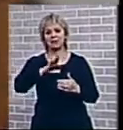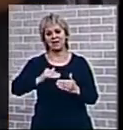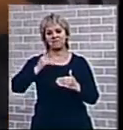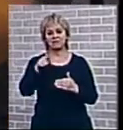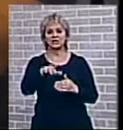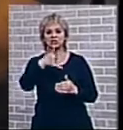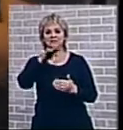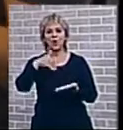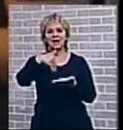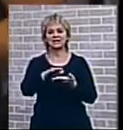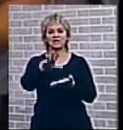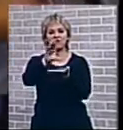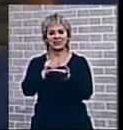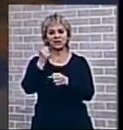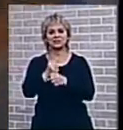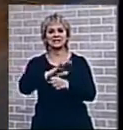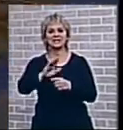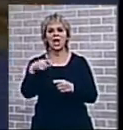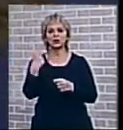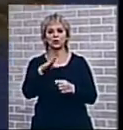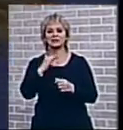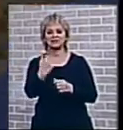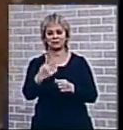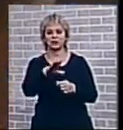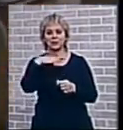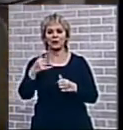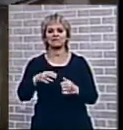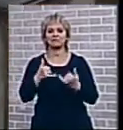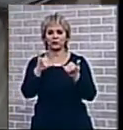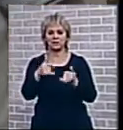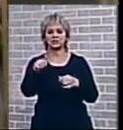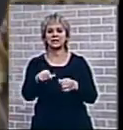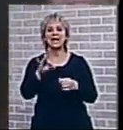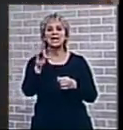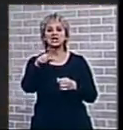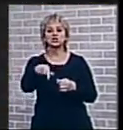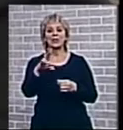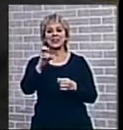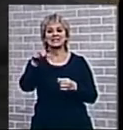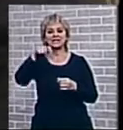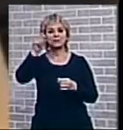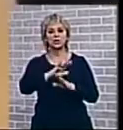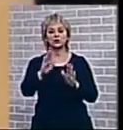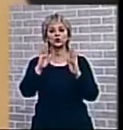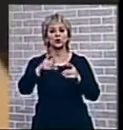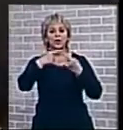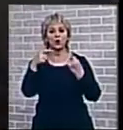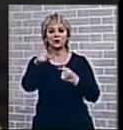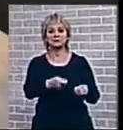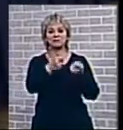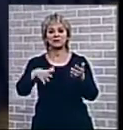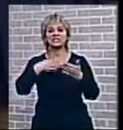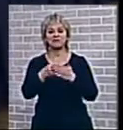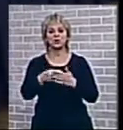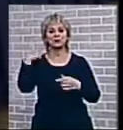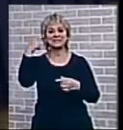верх. Не смог отказать фотографии ни одной поклонницы. Но в Ростов Насери приехал не только улыбаться. Привез